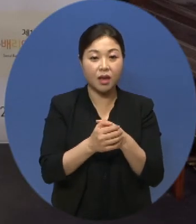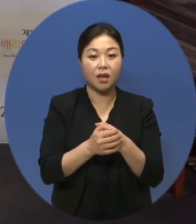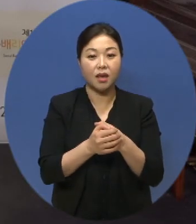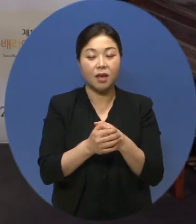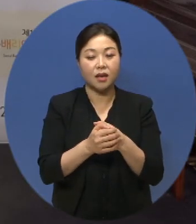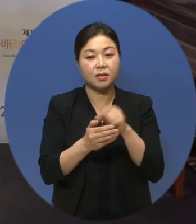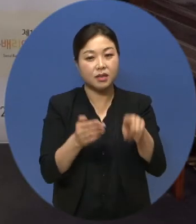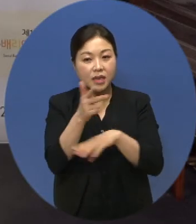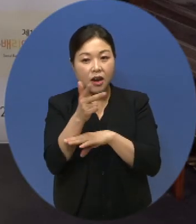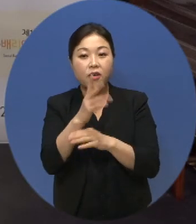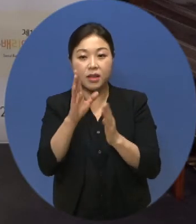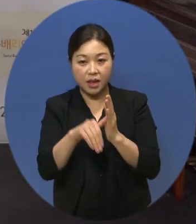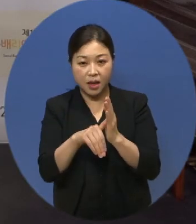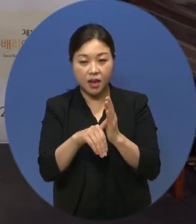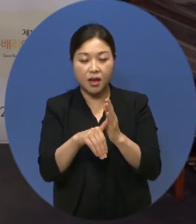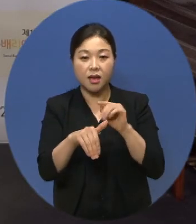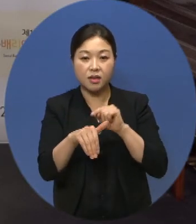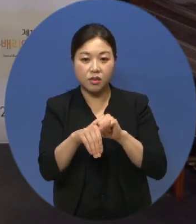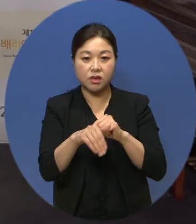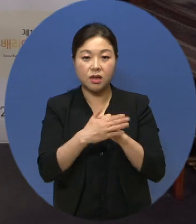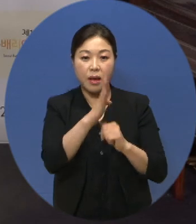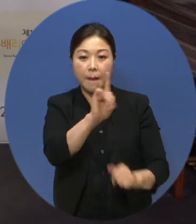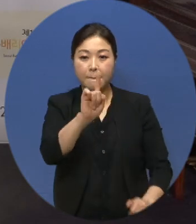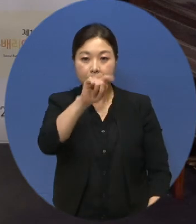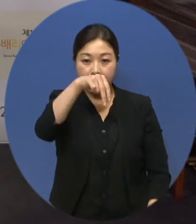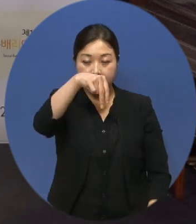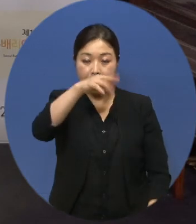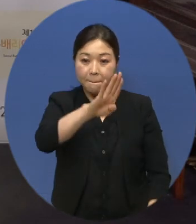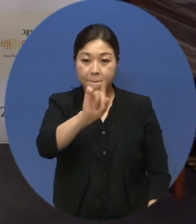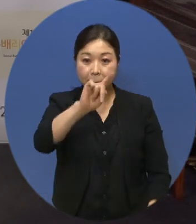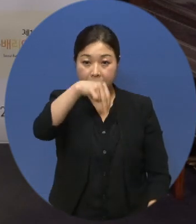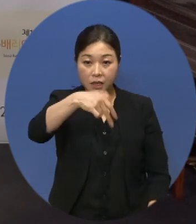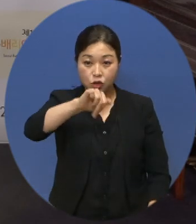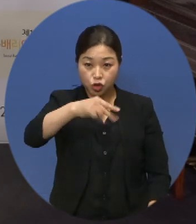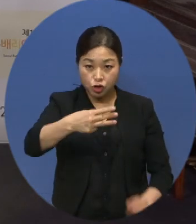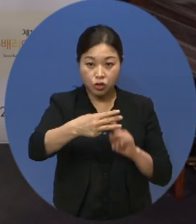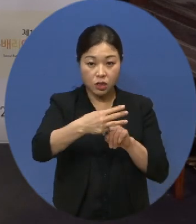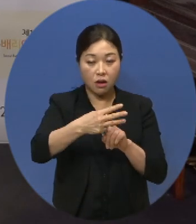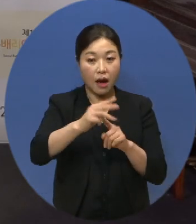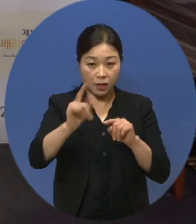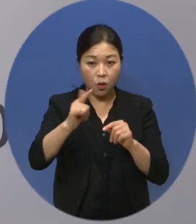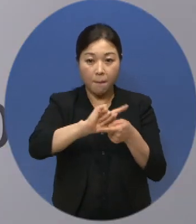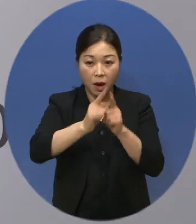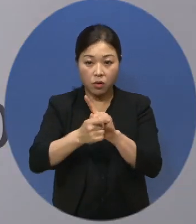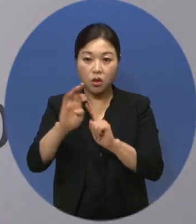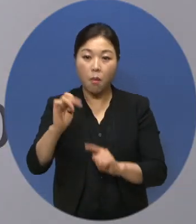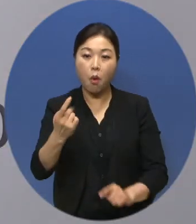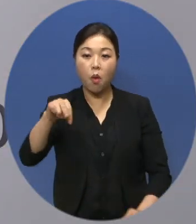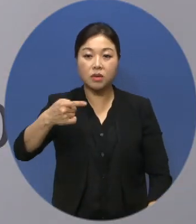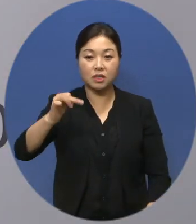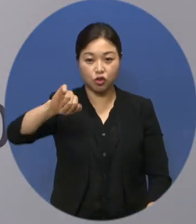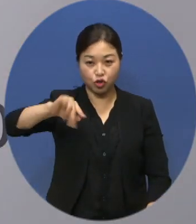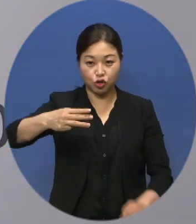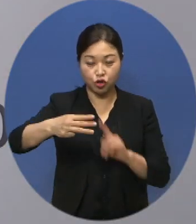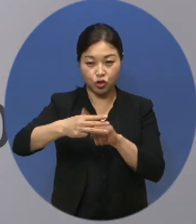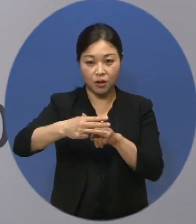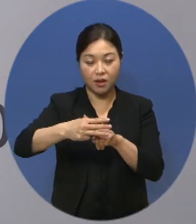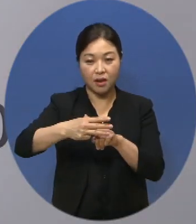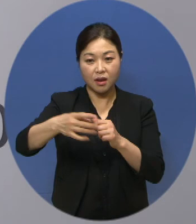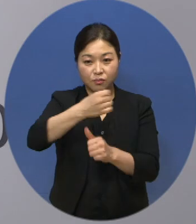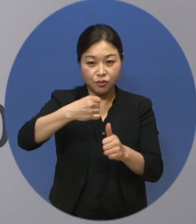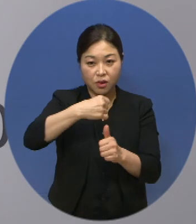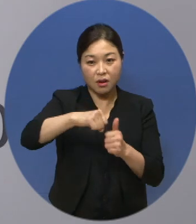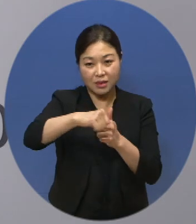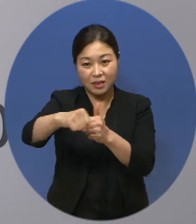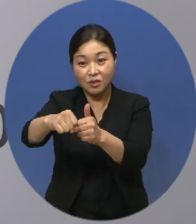건데 그래서 이 단어를 이제 밧줄이었던 거를 확실하게 포승줄로 명시를 하고 싶다라고 이제 말씀을 드려서 같이 그런 것들로 수정을 해서